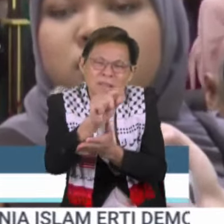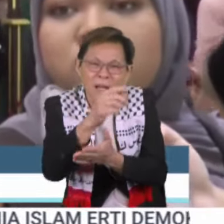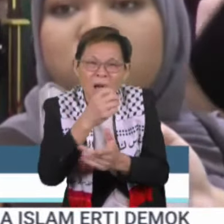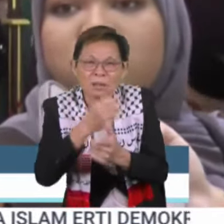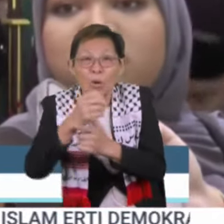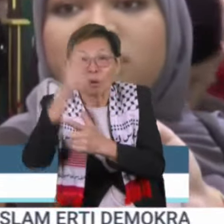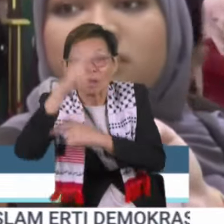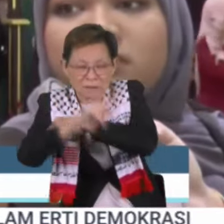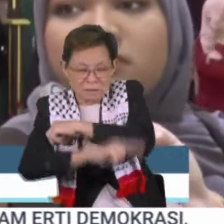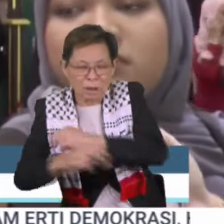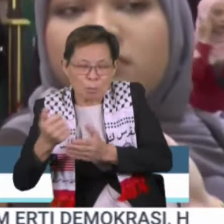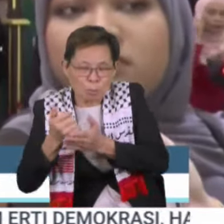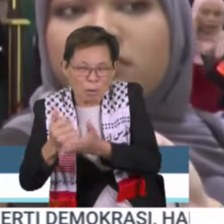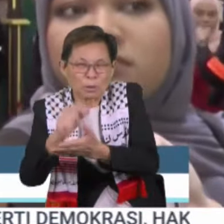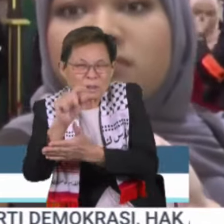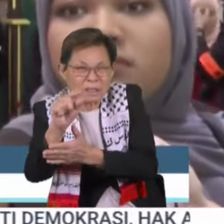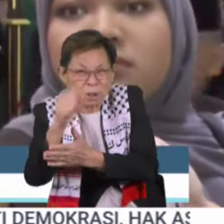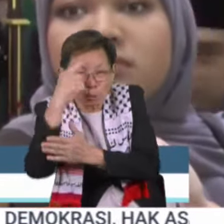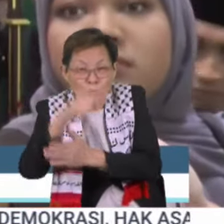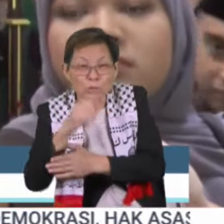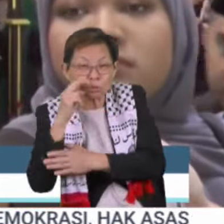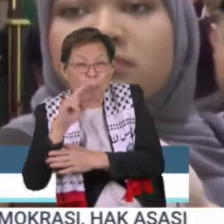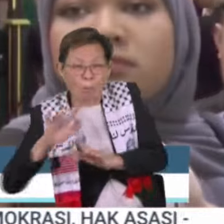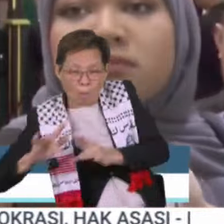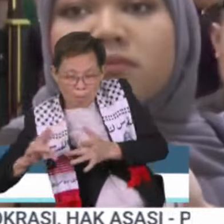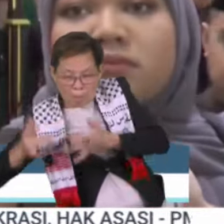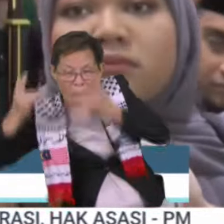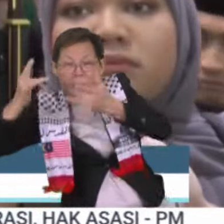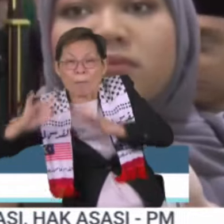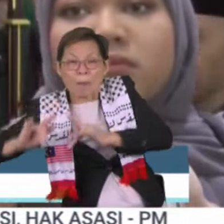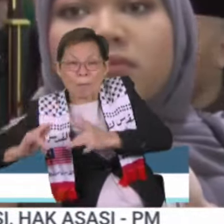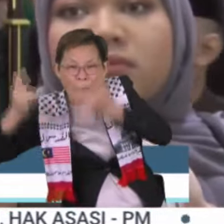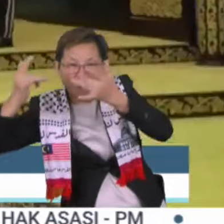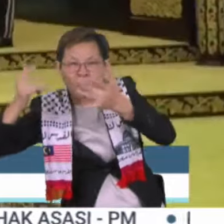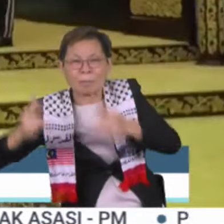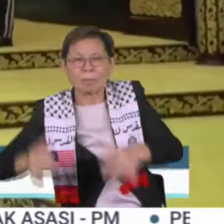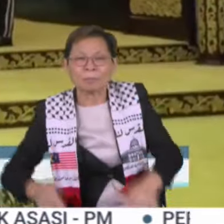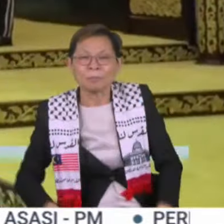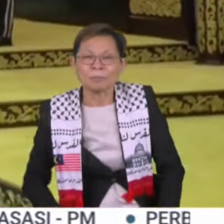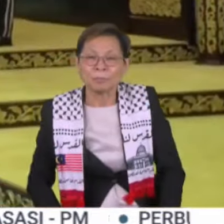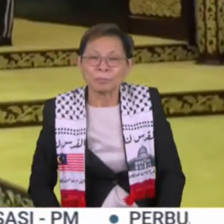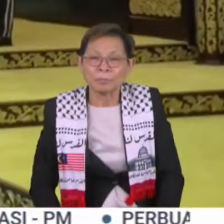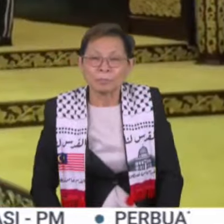maupun kerajaan negeri untuk kita tengok yang untuk meringankan bebanan-bebanan mereka ni.